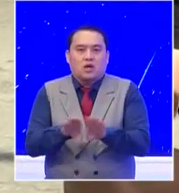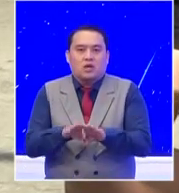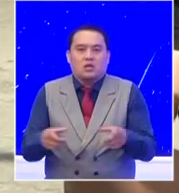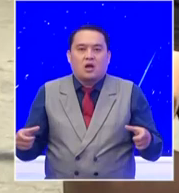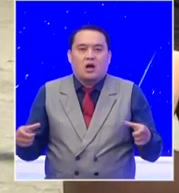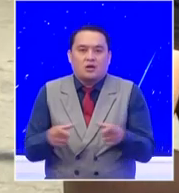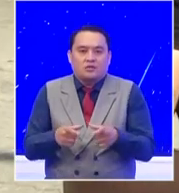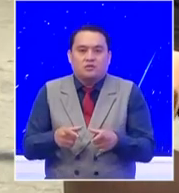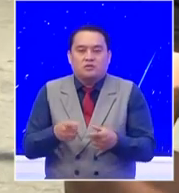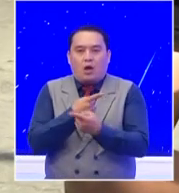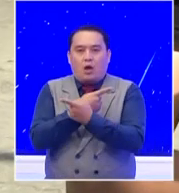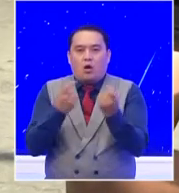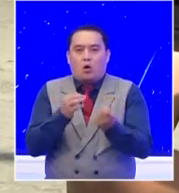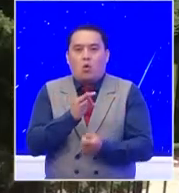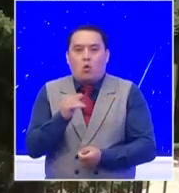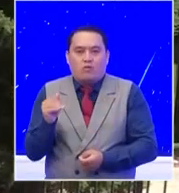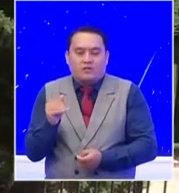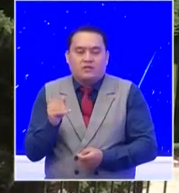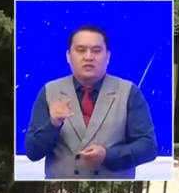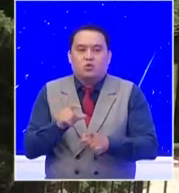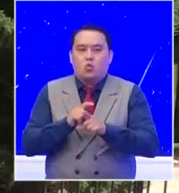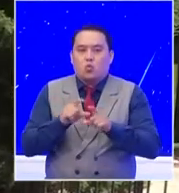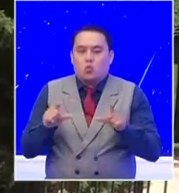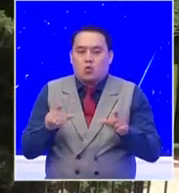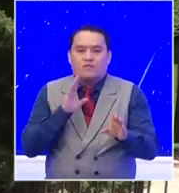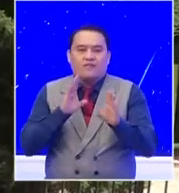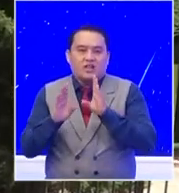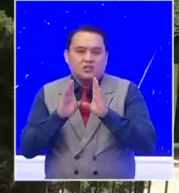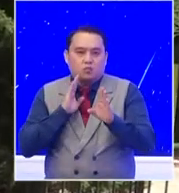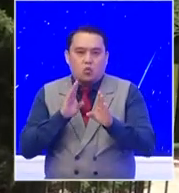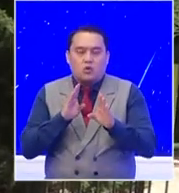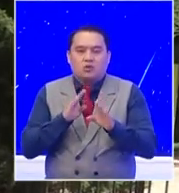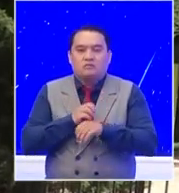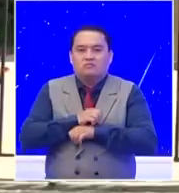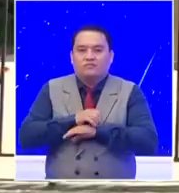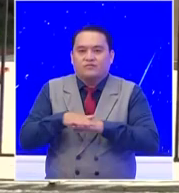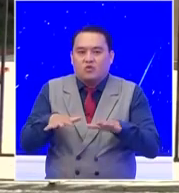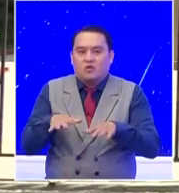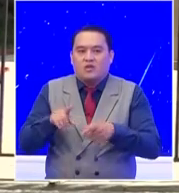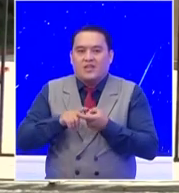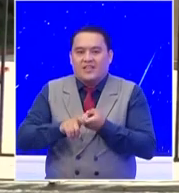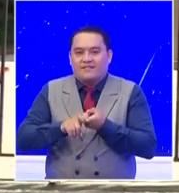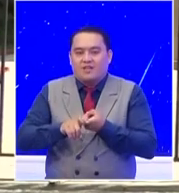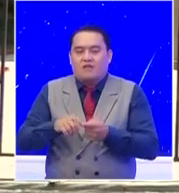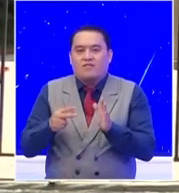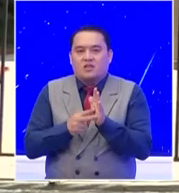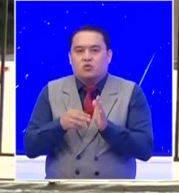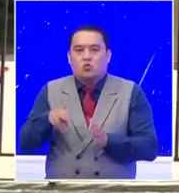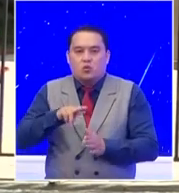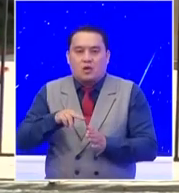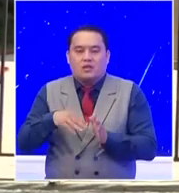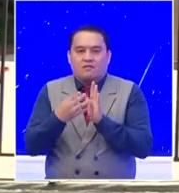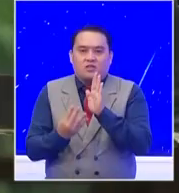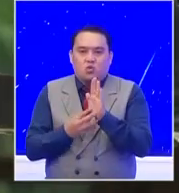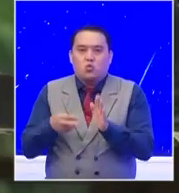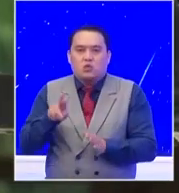Об этом сообщается на официальной страничке госучреждения в Фейсбуке. В связи с распространением коронавирусной инфекции с 8 июня по